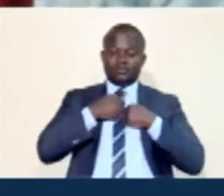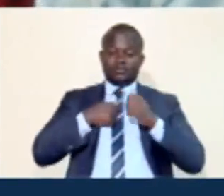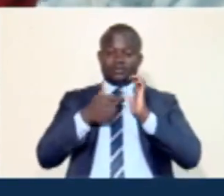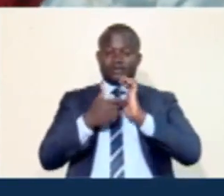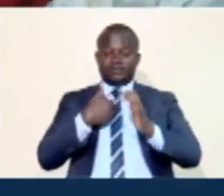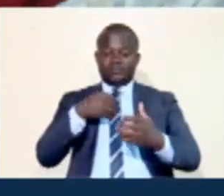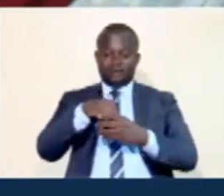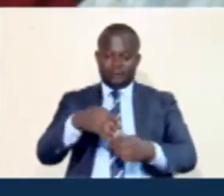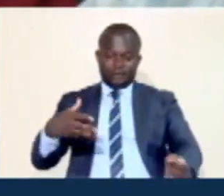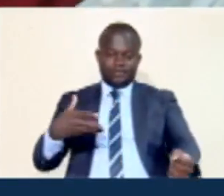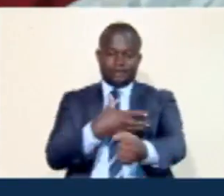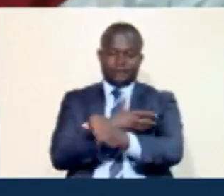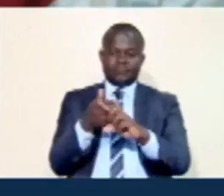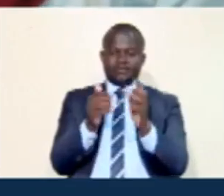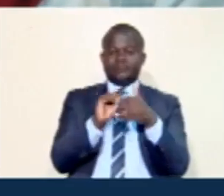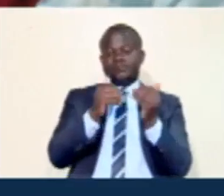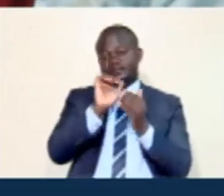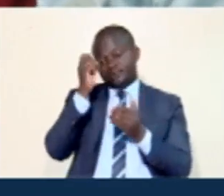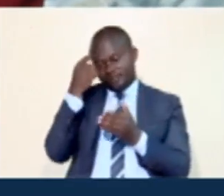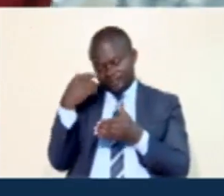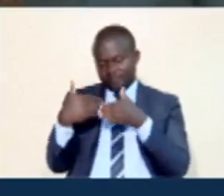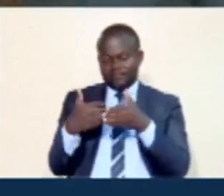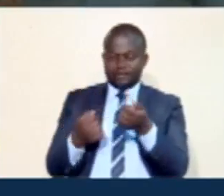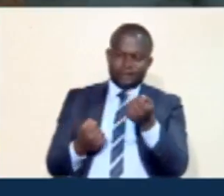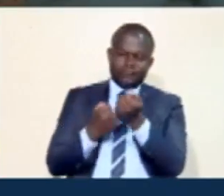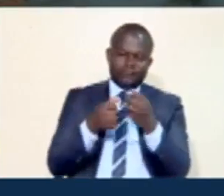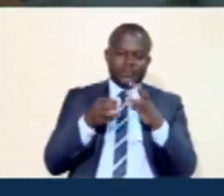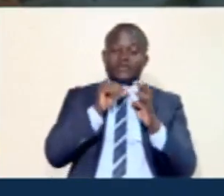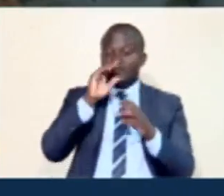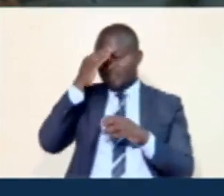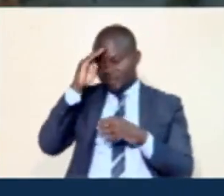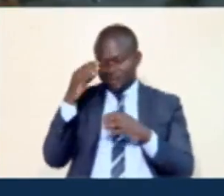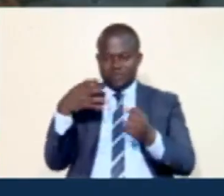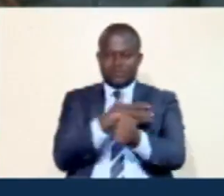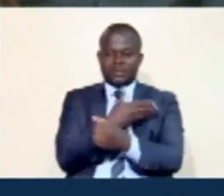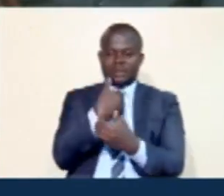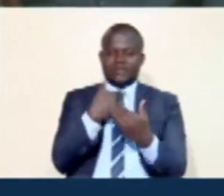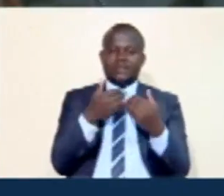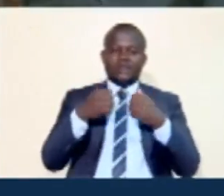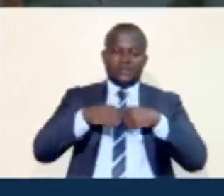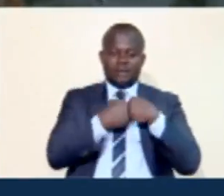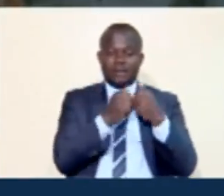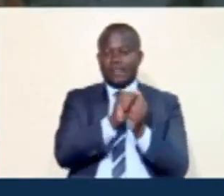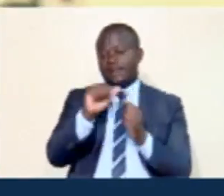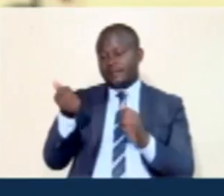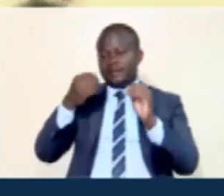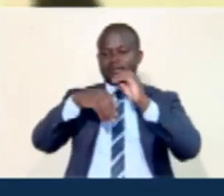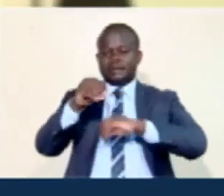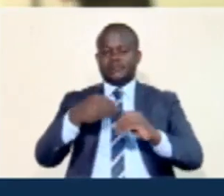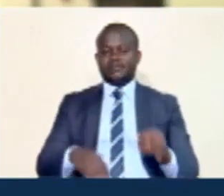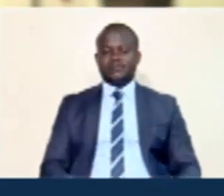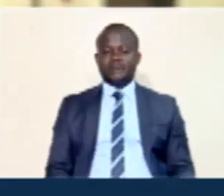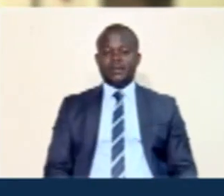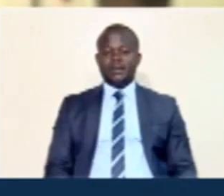ko bifitemo ubushobozi, kandi ngo na leta ibari hafi ku buryo badashidikanya ku bushobozi bafite bwo guhatana n'abandi ku isoko.